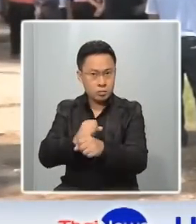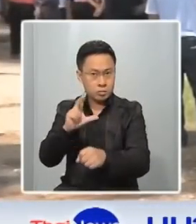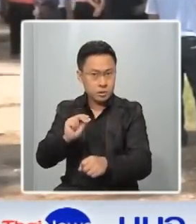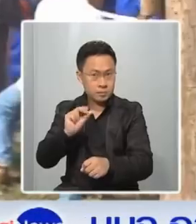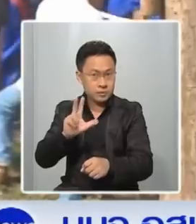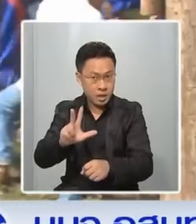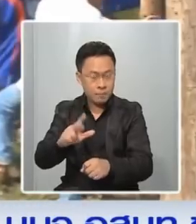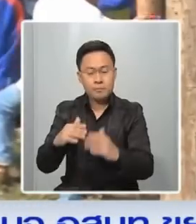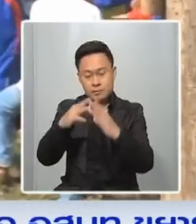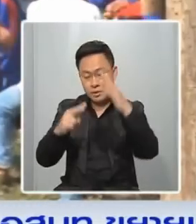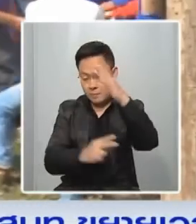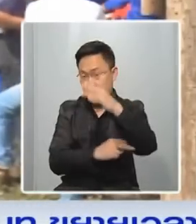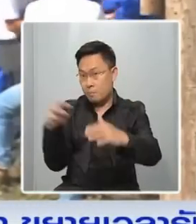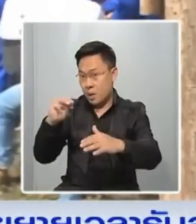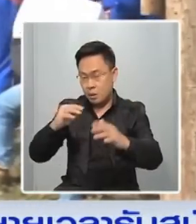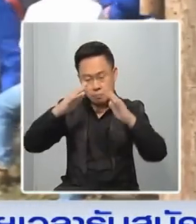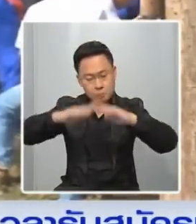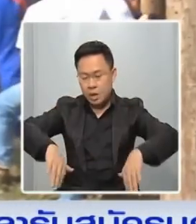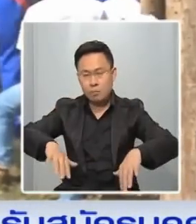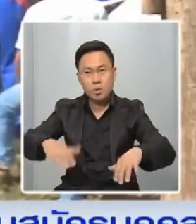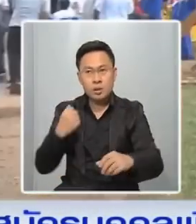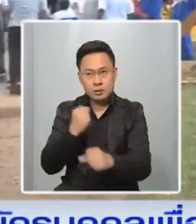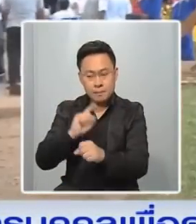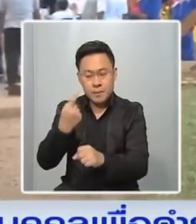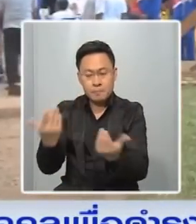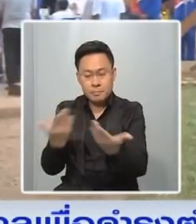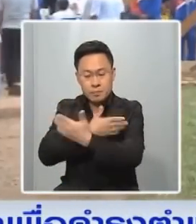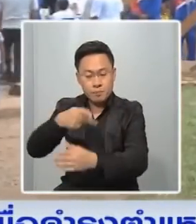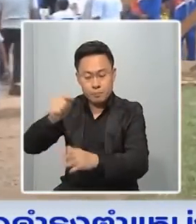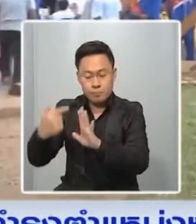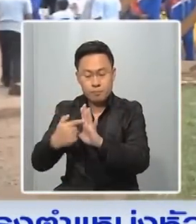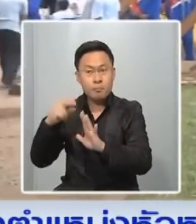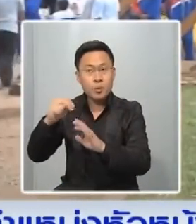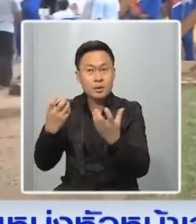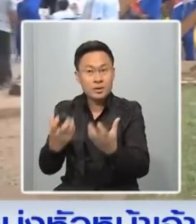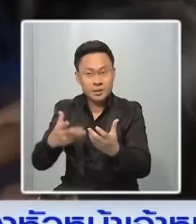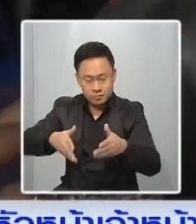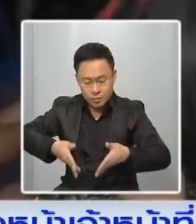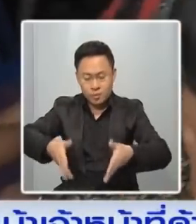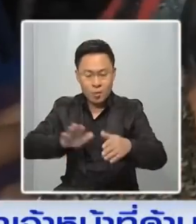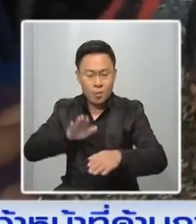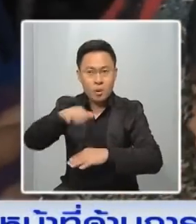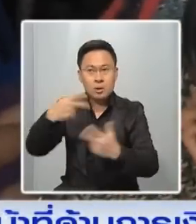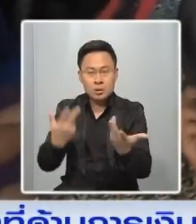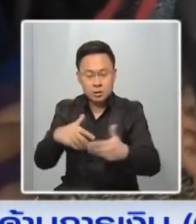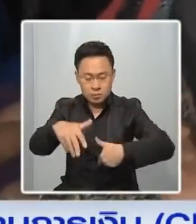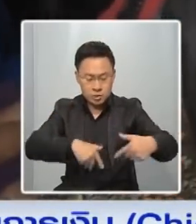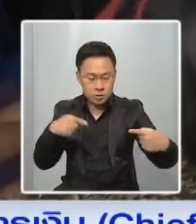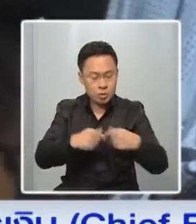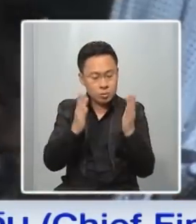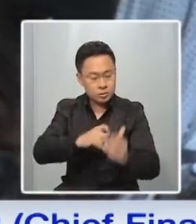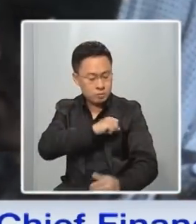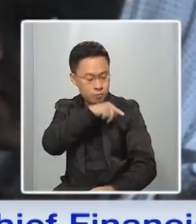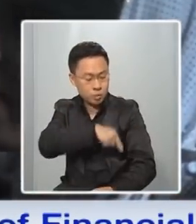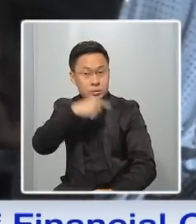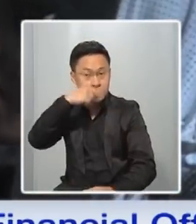ล่าวผุพังไปตามกาลเวลาและได้สร้างใหม่เป็นสะพานคอนกรีตวันนี้ชาวบ้านเจาะบากงและหมู่บ้านข้างเคียงทั้งไทยพุทธและมุสลิมจึงพร้อมใ